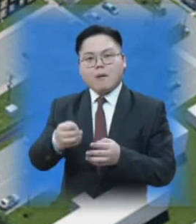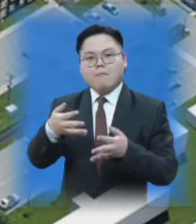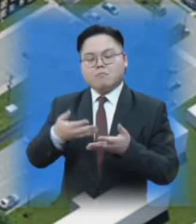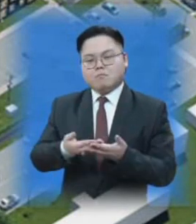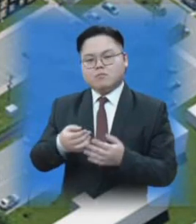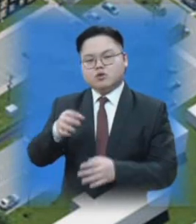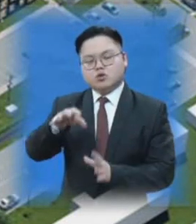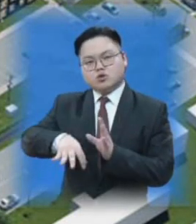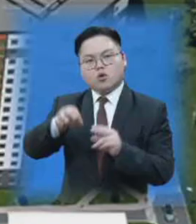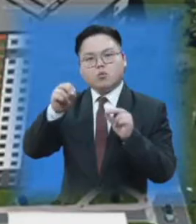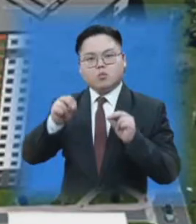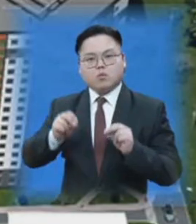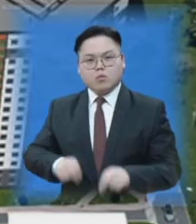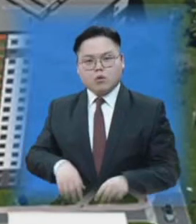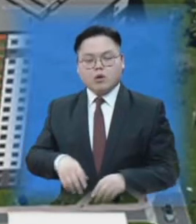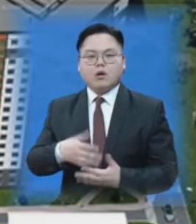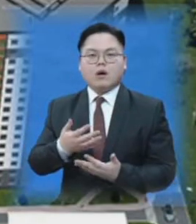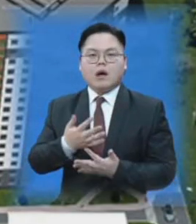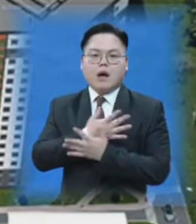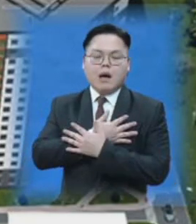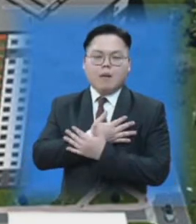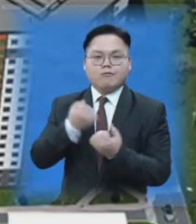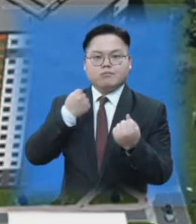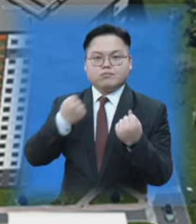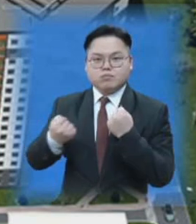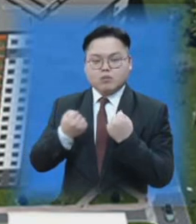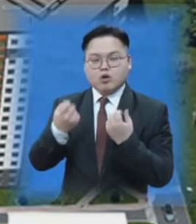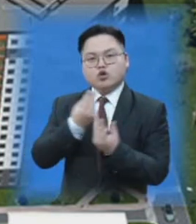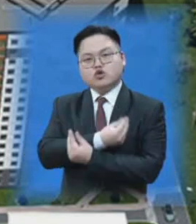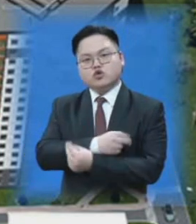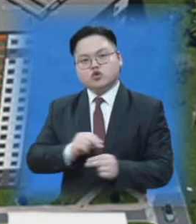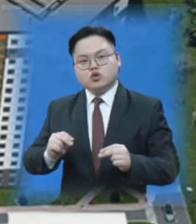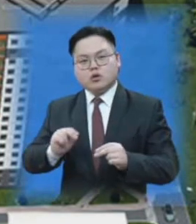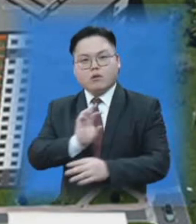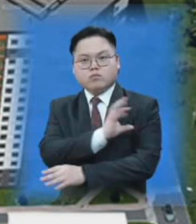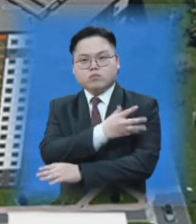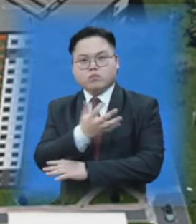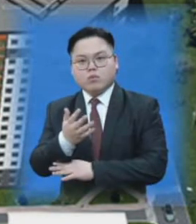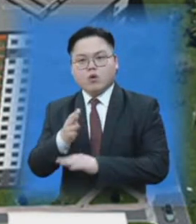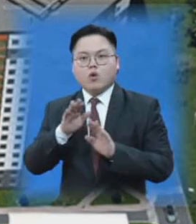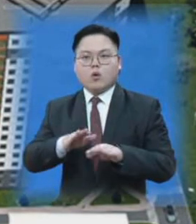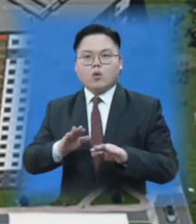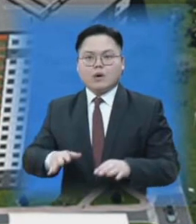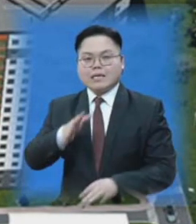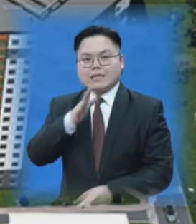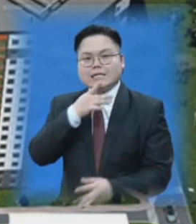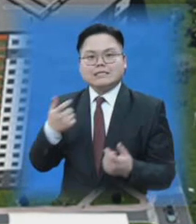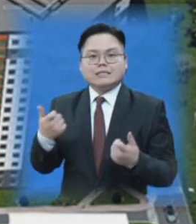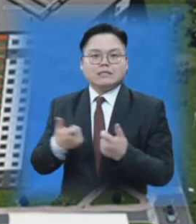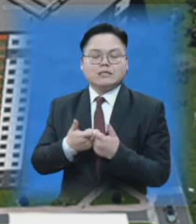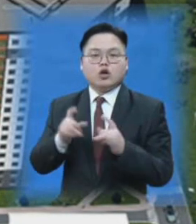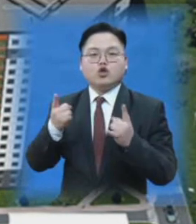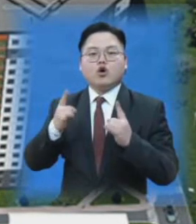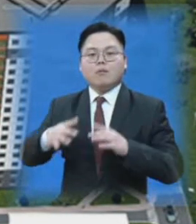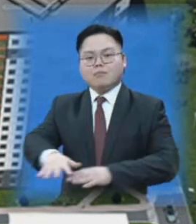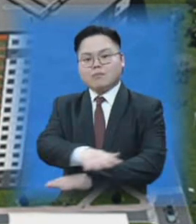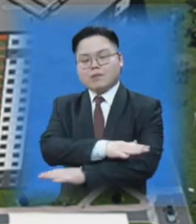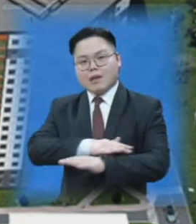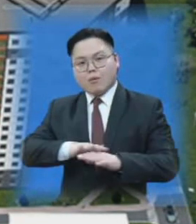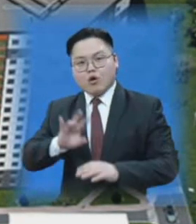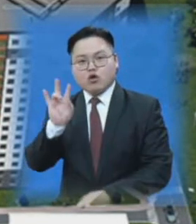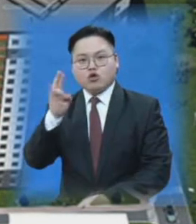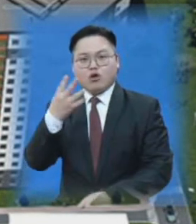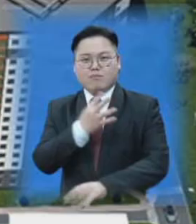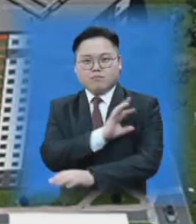байхаар төлөвлөсөн бөгөөд амрах, чирэмжүүлэх, чөлөөт болох хөчлөлтэй хүүхэд багчууд тоглож наадах тоглоомын талбай болох ногоон